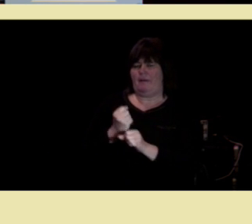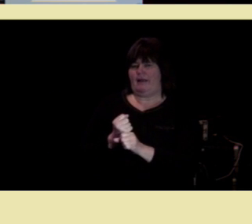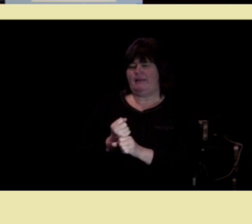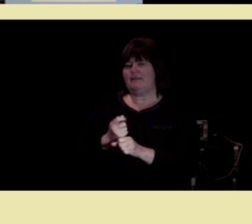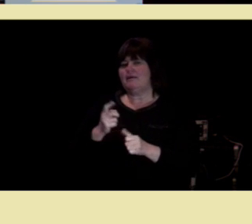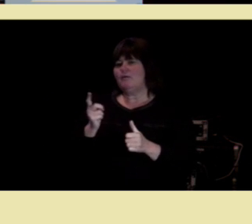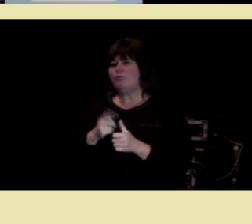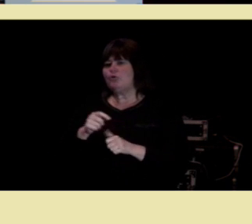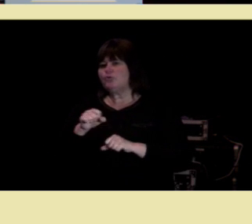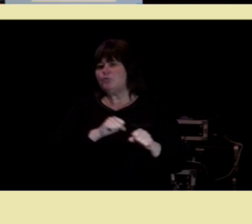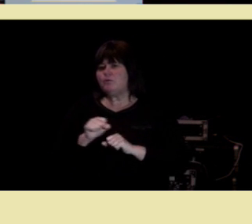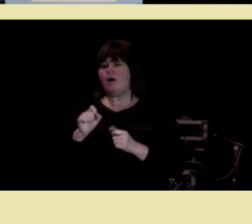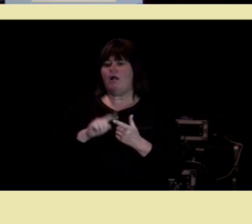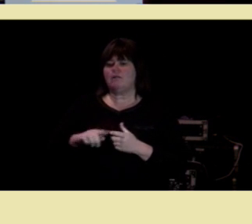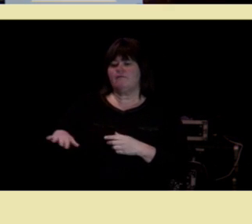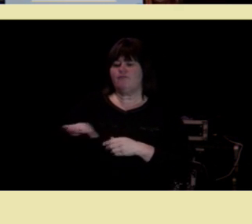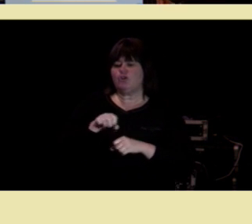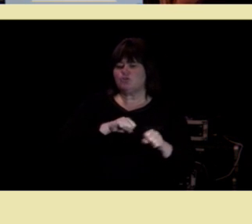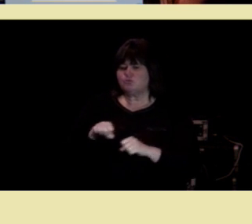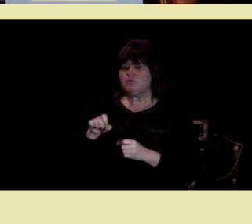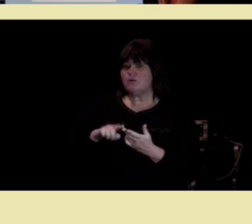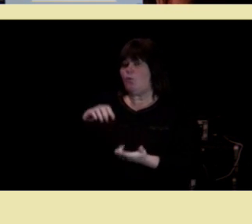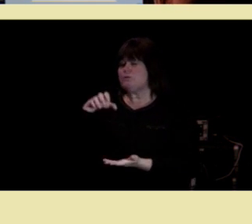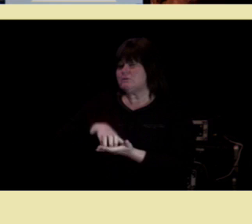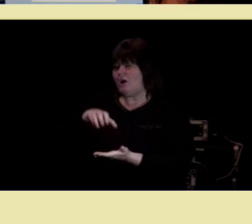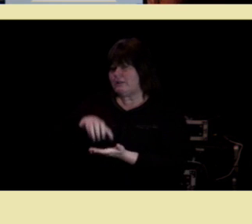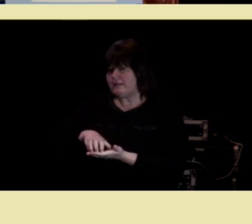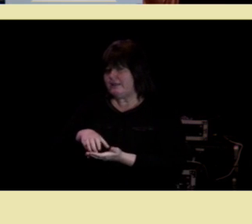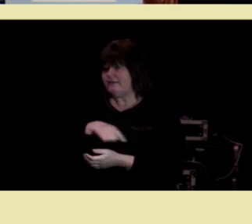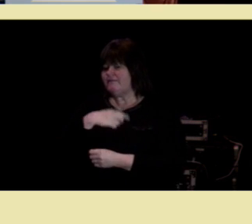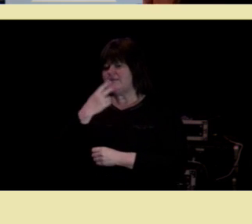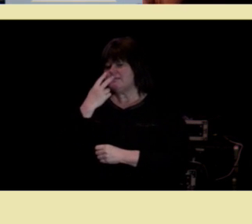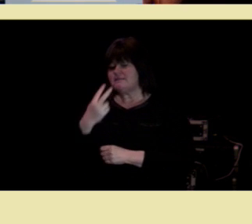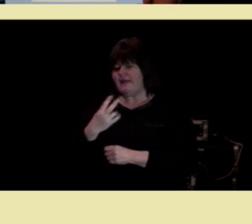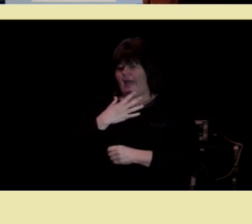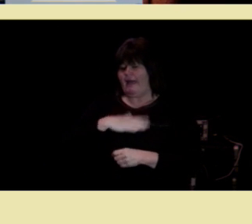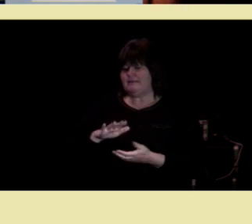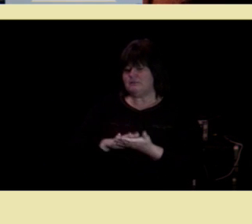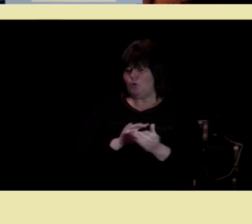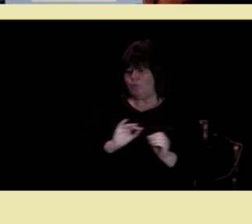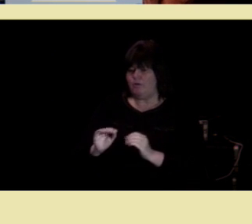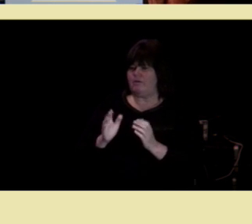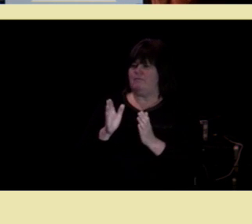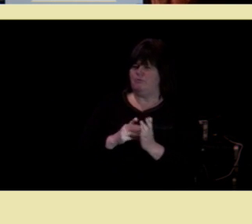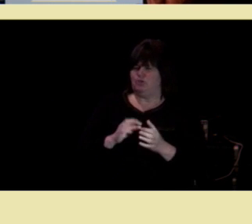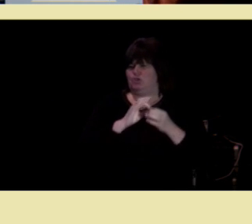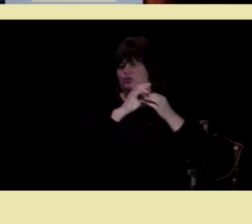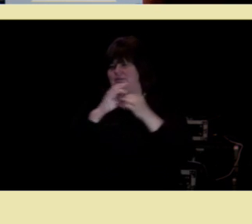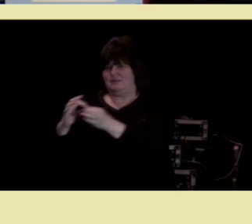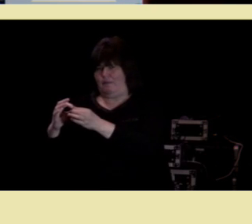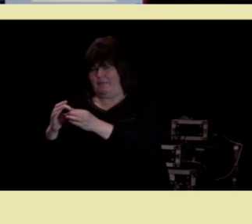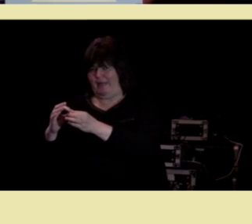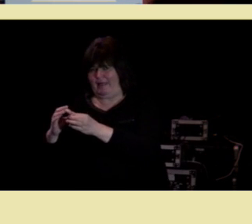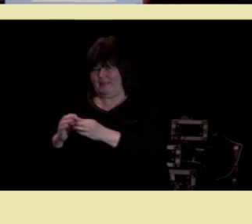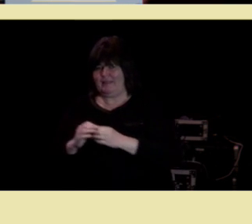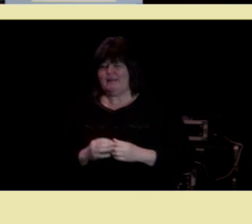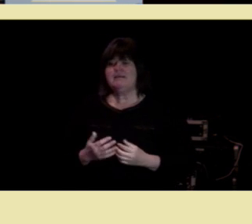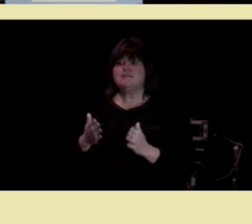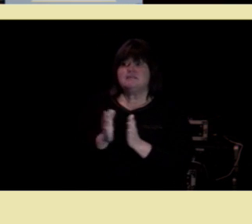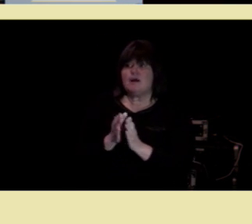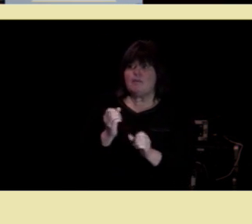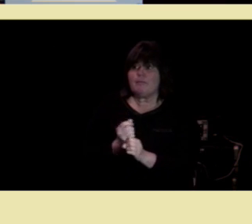på kommunalt, fylkeskommunalt og statlig hold ser helse og opplæring i en mye større sammenheng. At samarbeidet